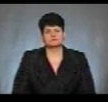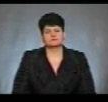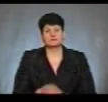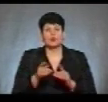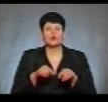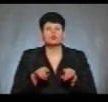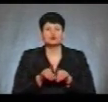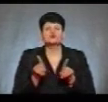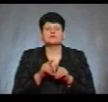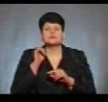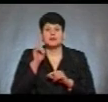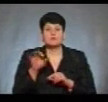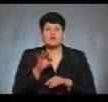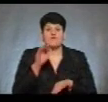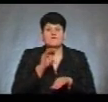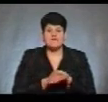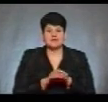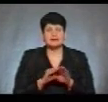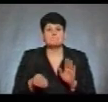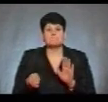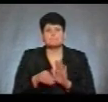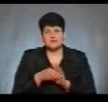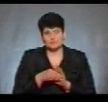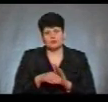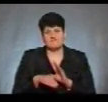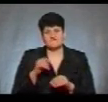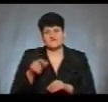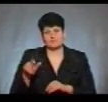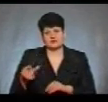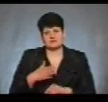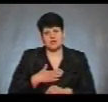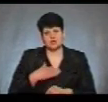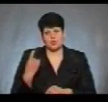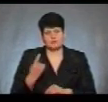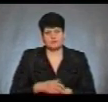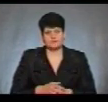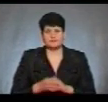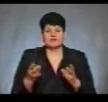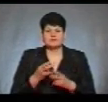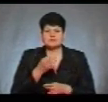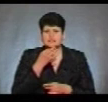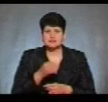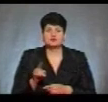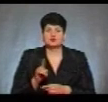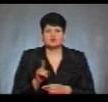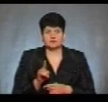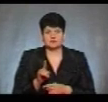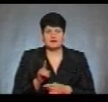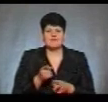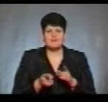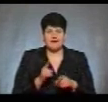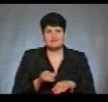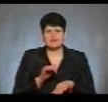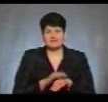Отож, що вам відомо про факти підкупу виборців у нашій області? Ну, варто сказати, що реальних